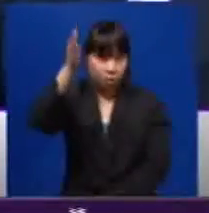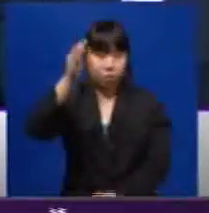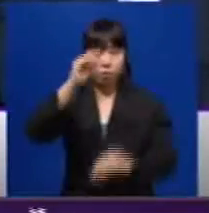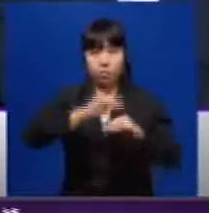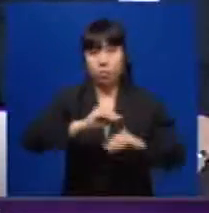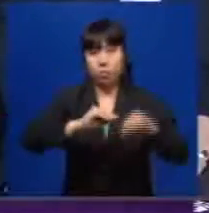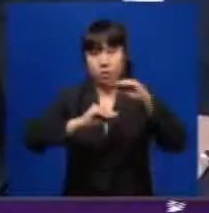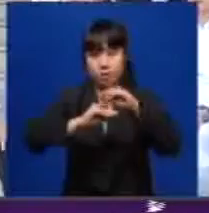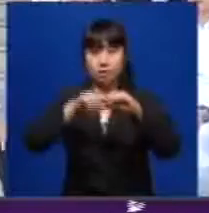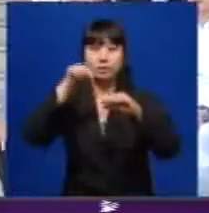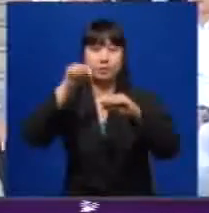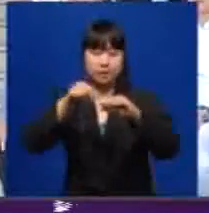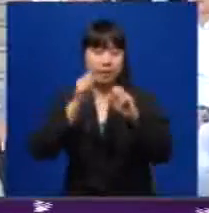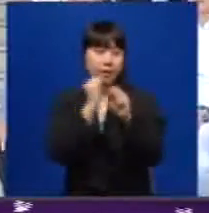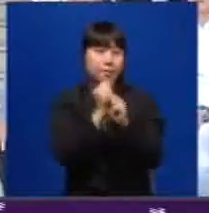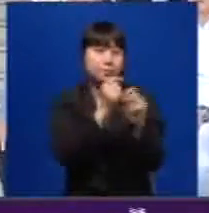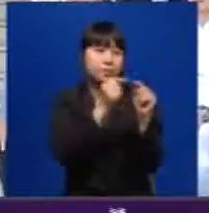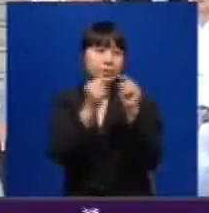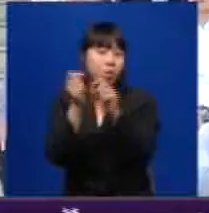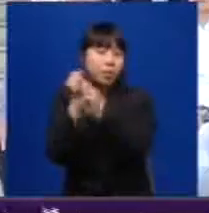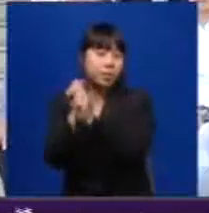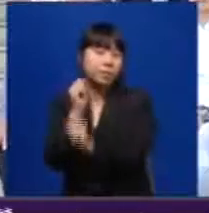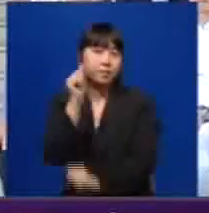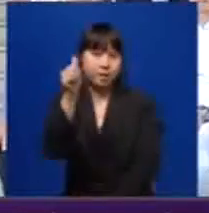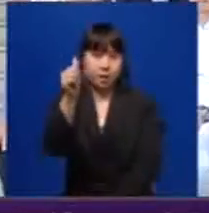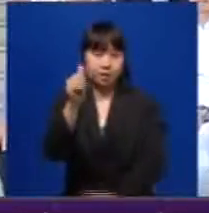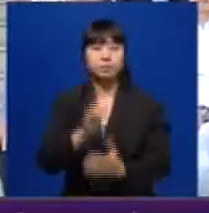การนี้จะสามารถนำไปต่อยอดการทำงาน